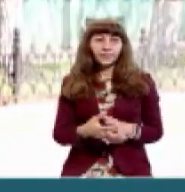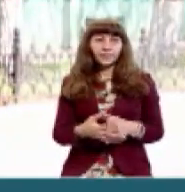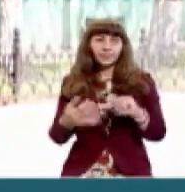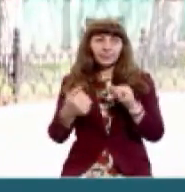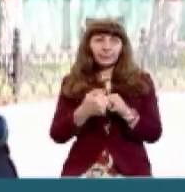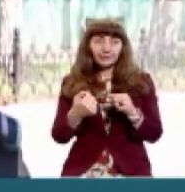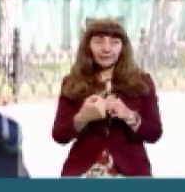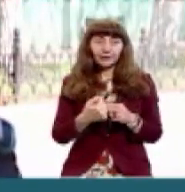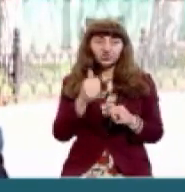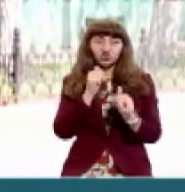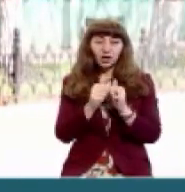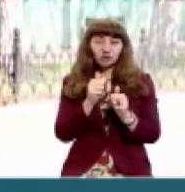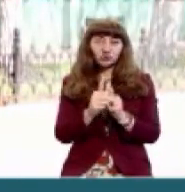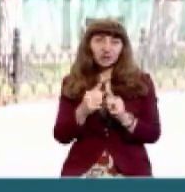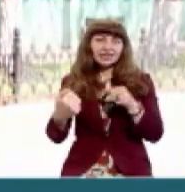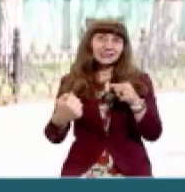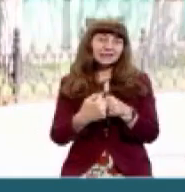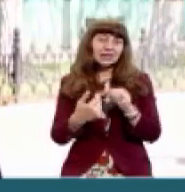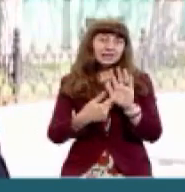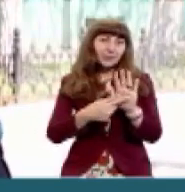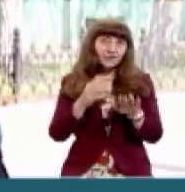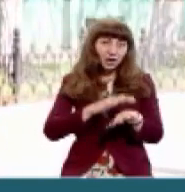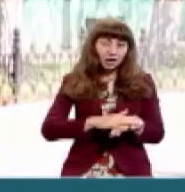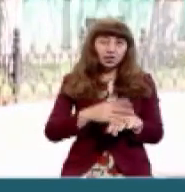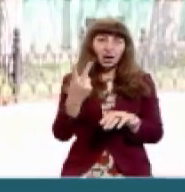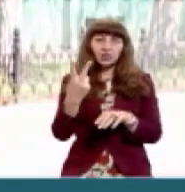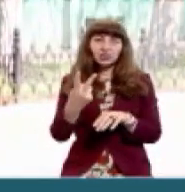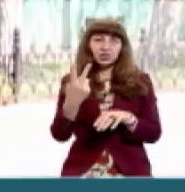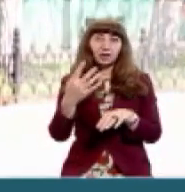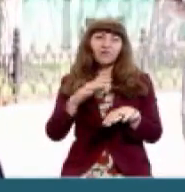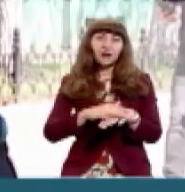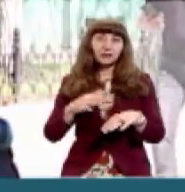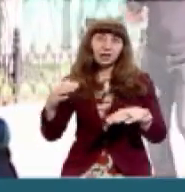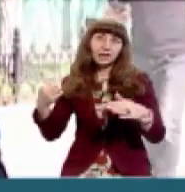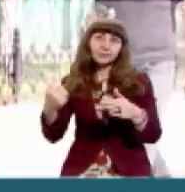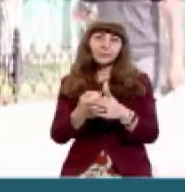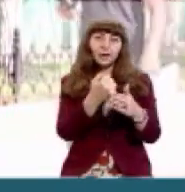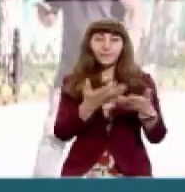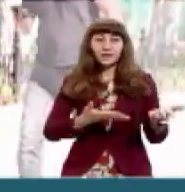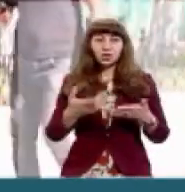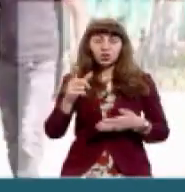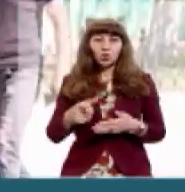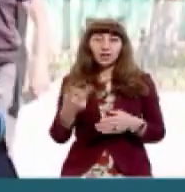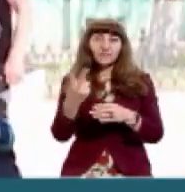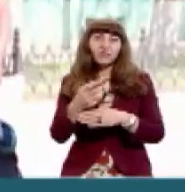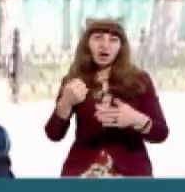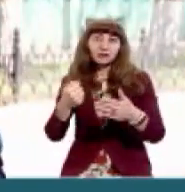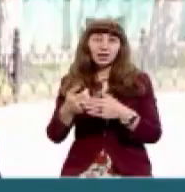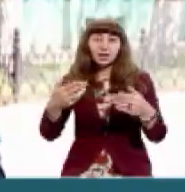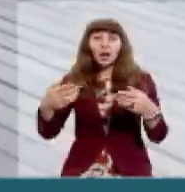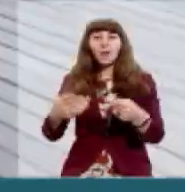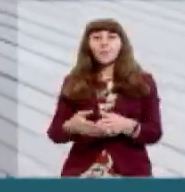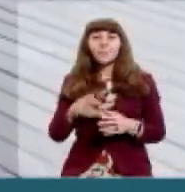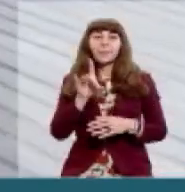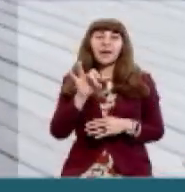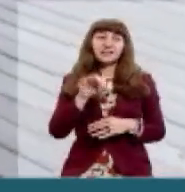ДТП преобладающее количество – это столкновение, 7 фактов, 1 факт наезда на пешехода, 2 факта наезда на препятствие и 1 факт